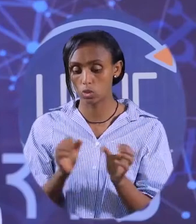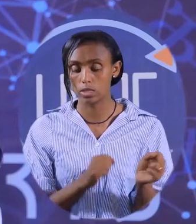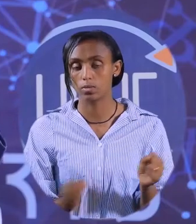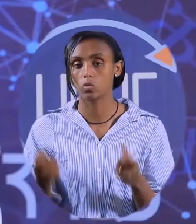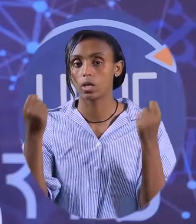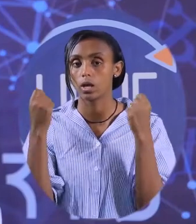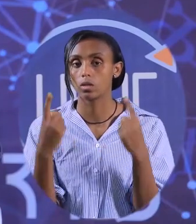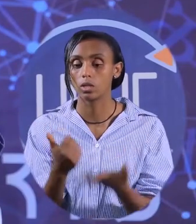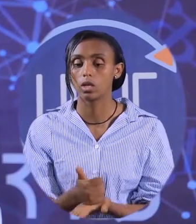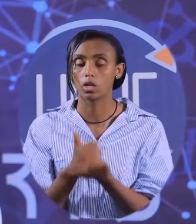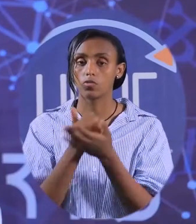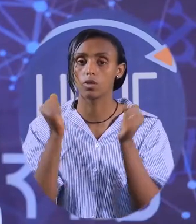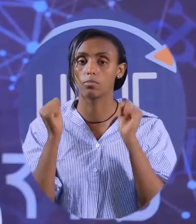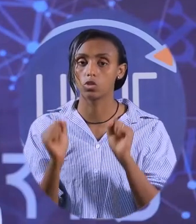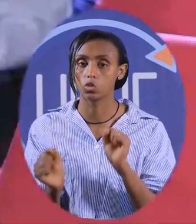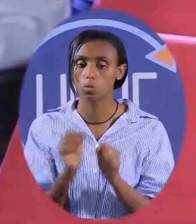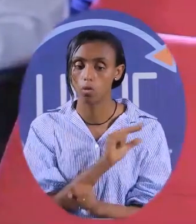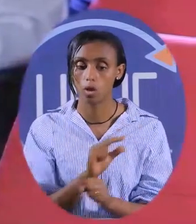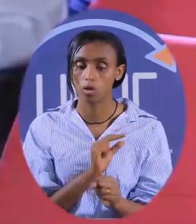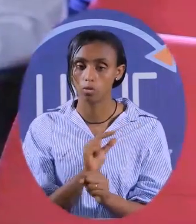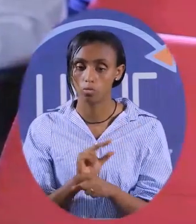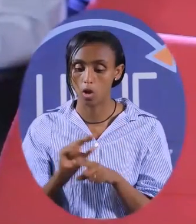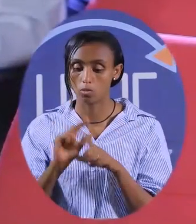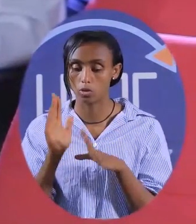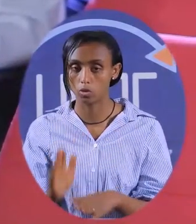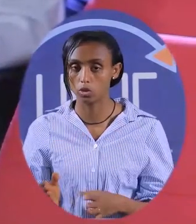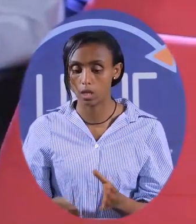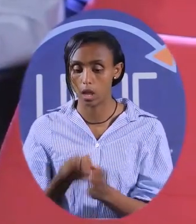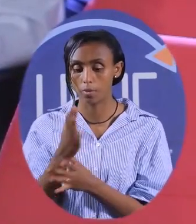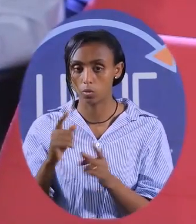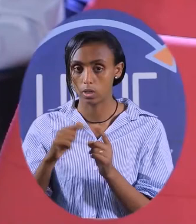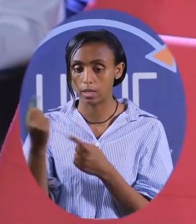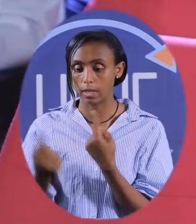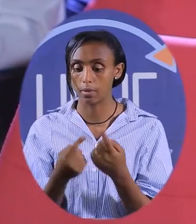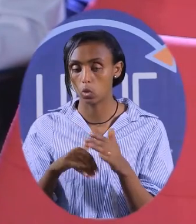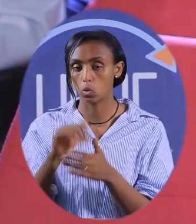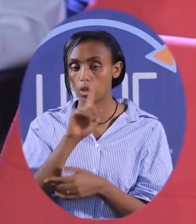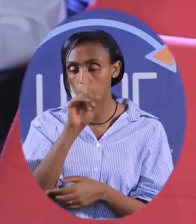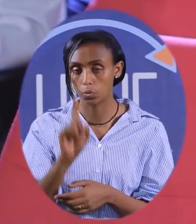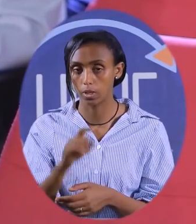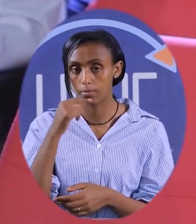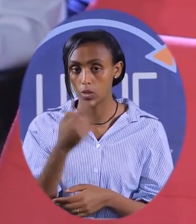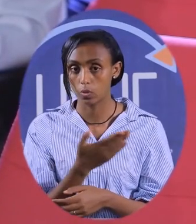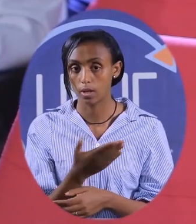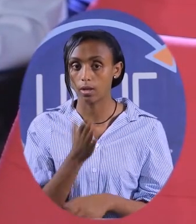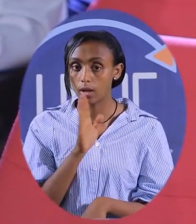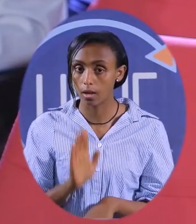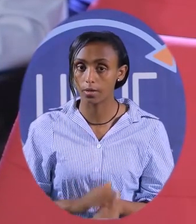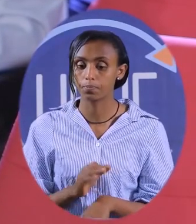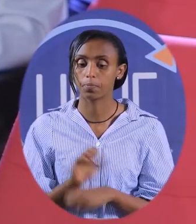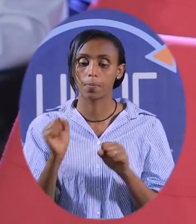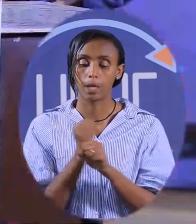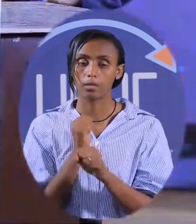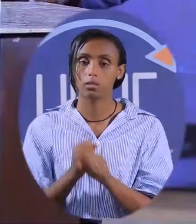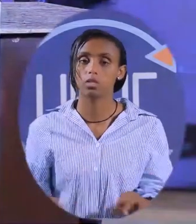ተረርተው ሊደግፉ የሚችሉ ባለሙያዎች እያመረትን ወደ ገበያው እያወጣን ነው ወይ የሚለው ነገር ላይ